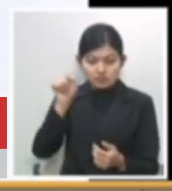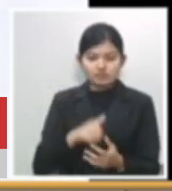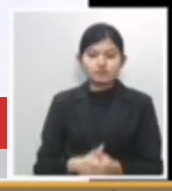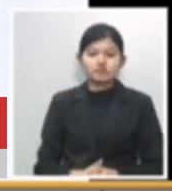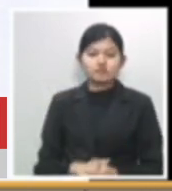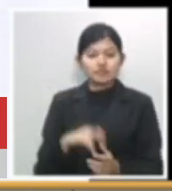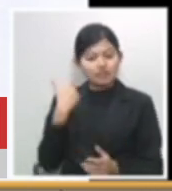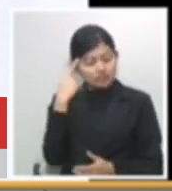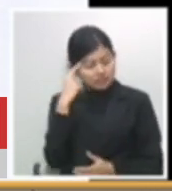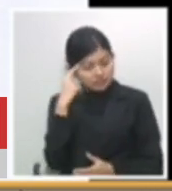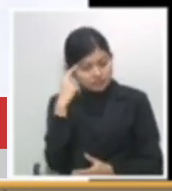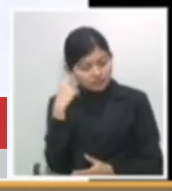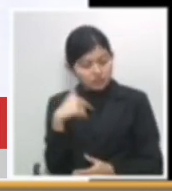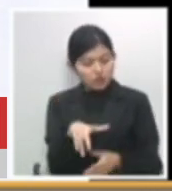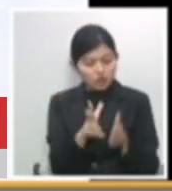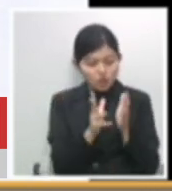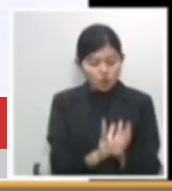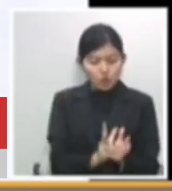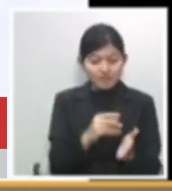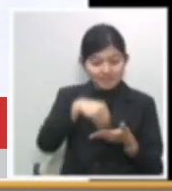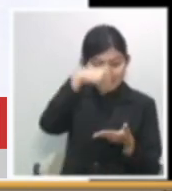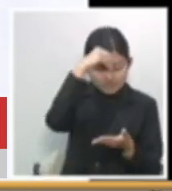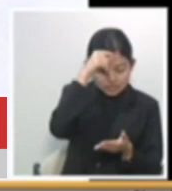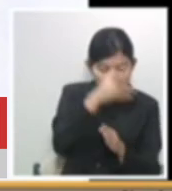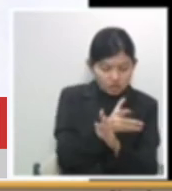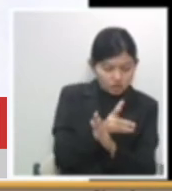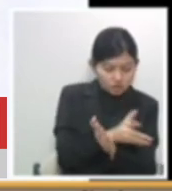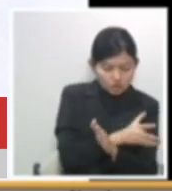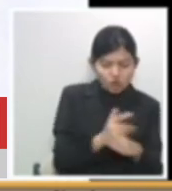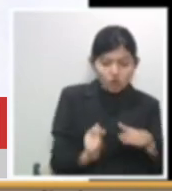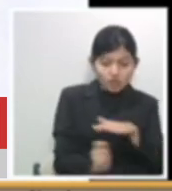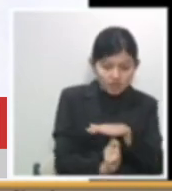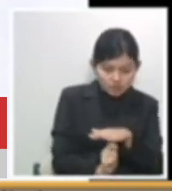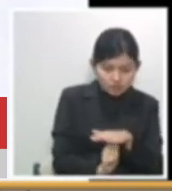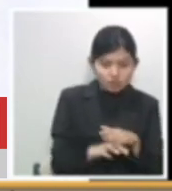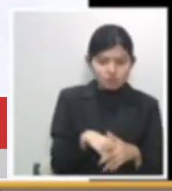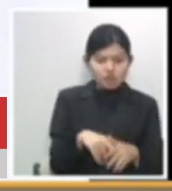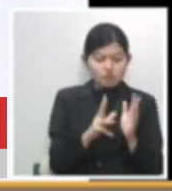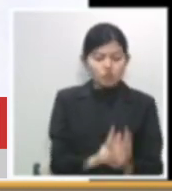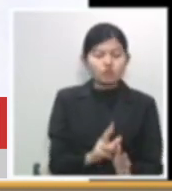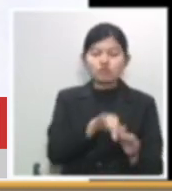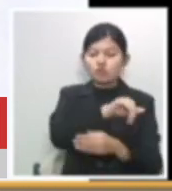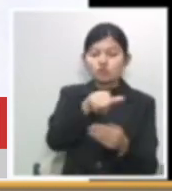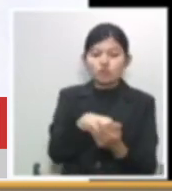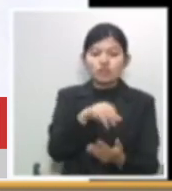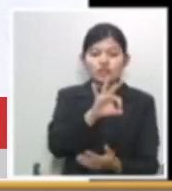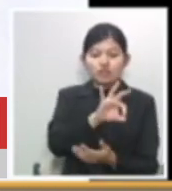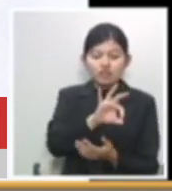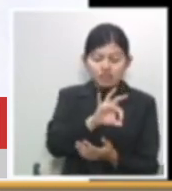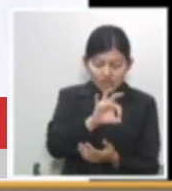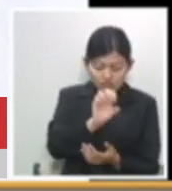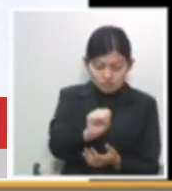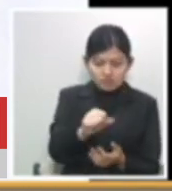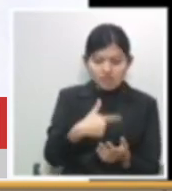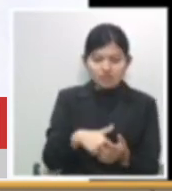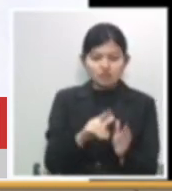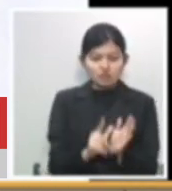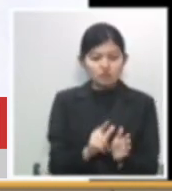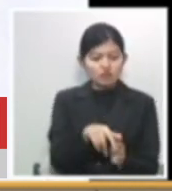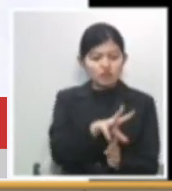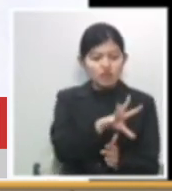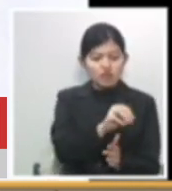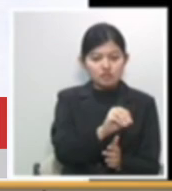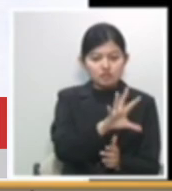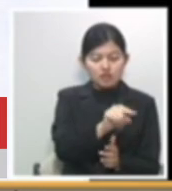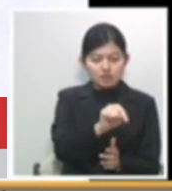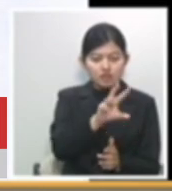46% คิดต่อรายหัวนักเรียนซึ่งนักเรียนก่อนประถมมีทั้งหมด 900,000 กว่าคนเนี่ยถูกหัวละ55บาท61สตางค์ครับท่